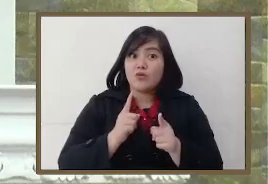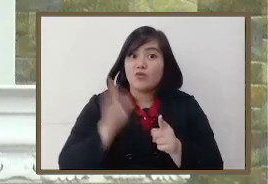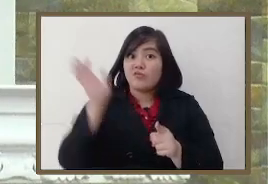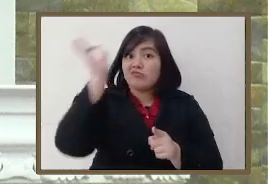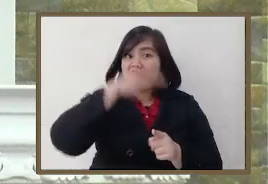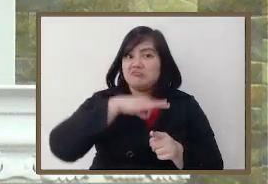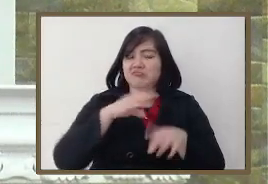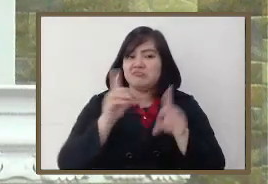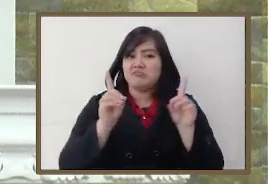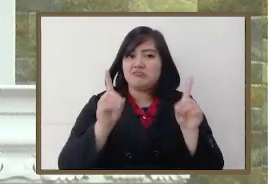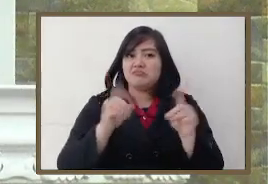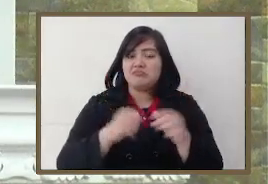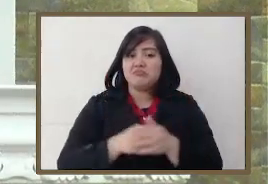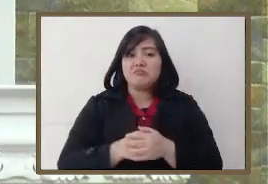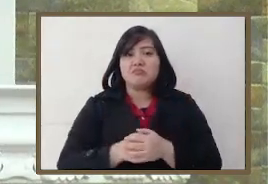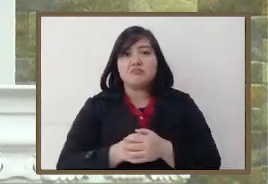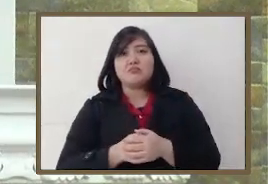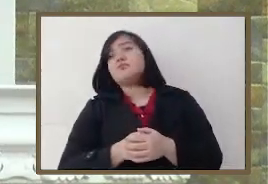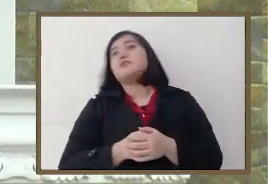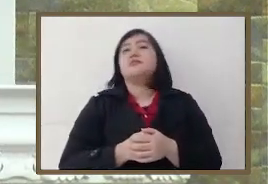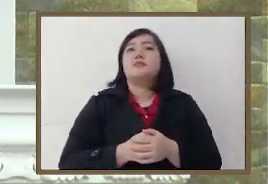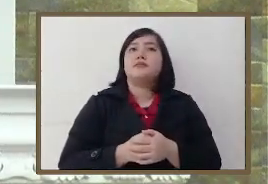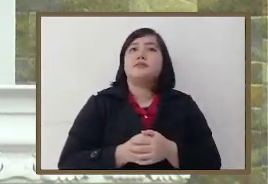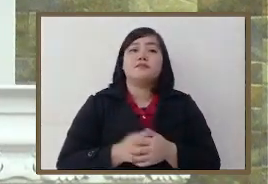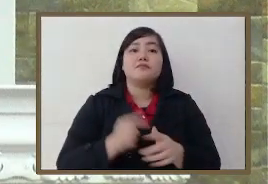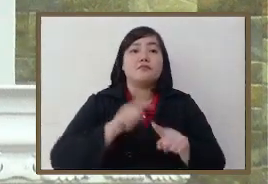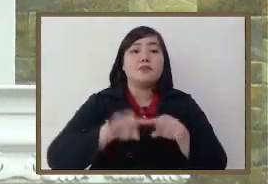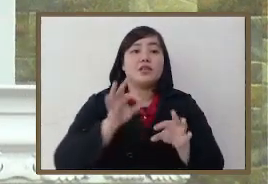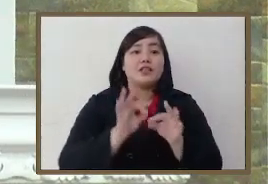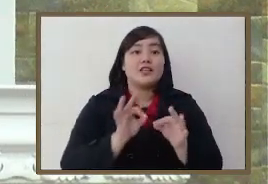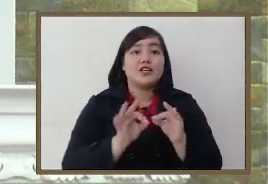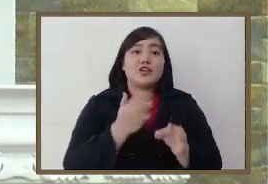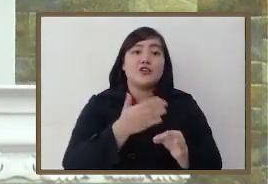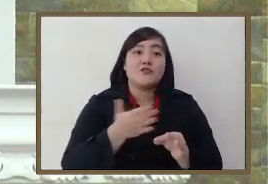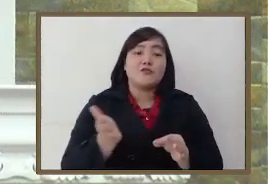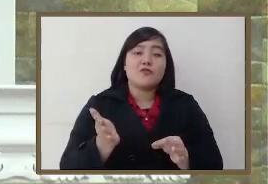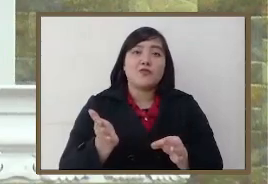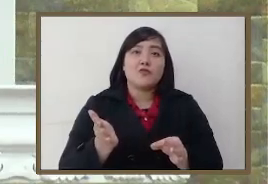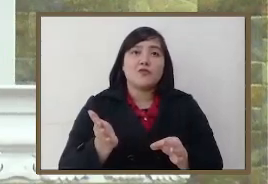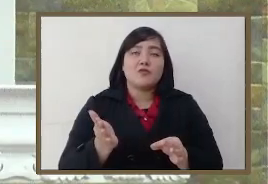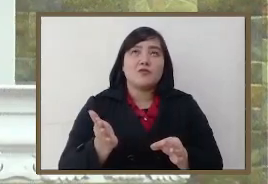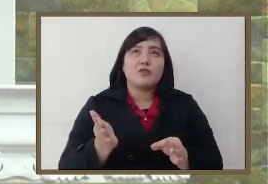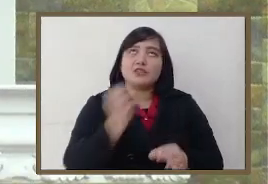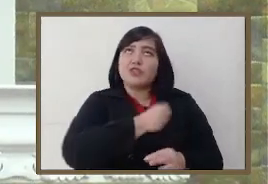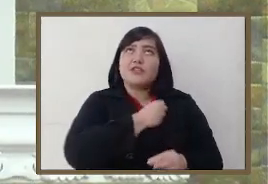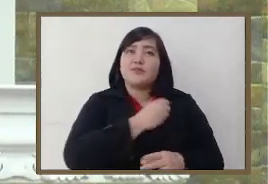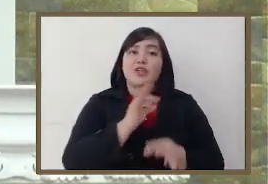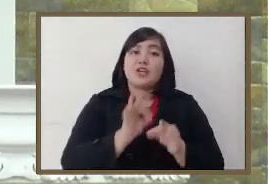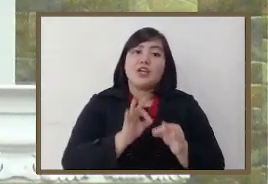See? And of course, hindi kayo makakasawasaw. Pero pagka nilapitan kayo, naalala ko nung araw eh,